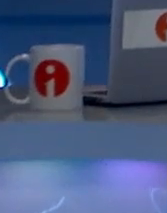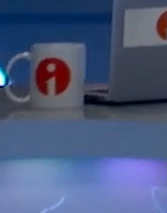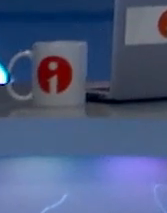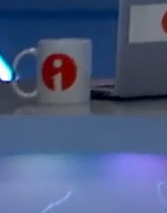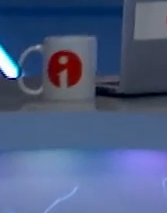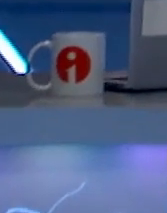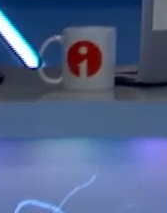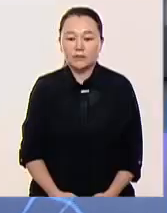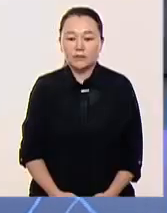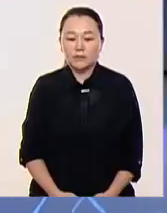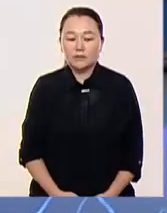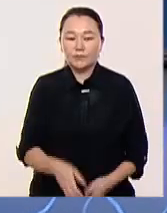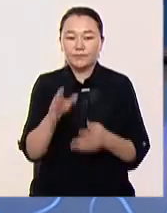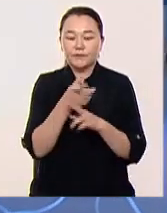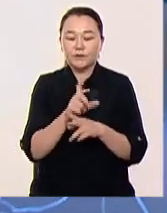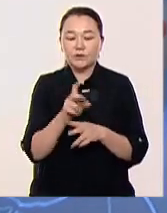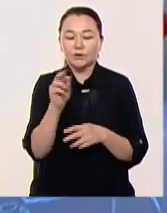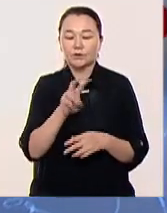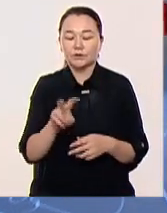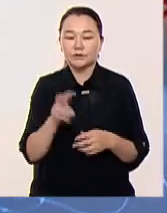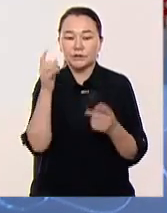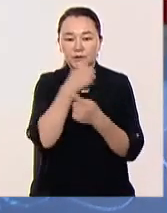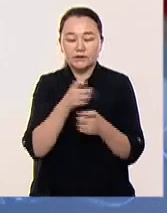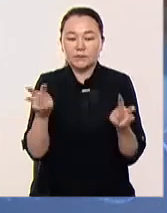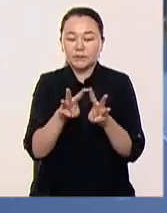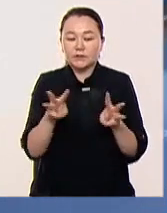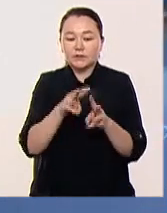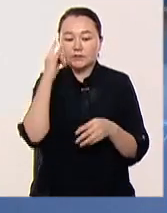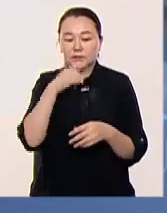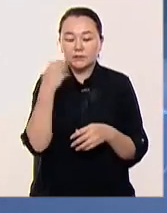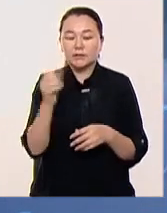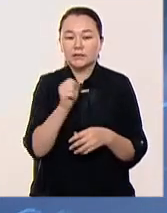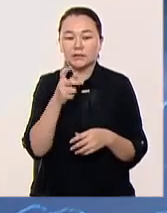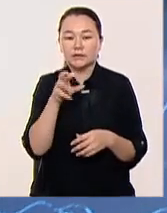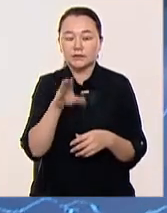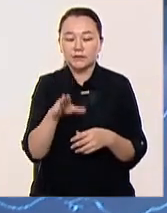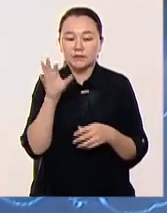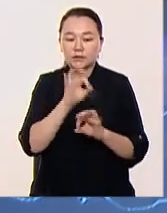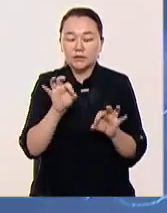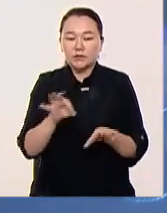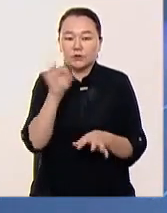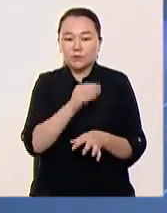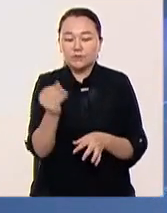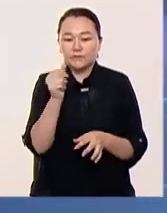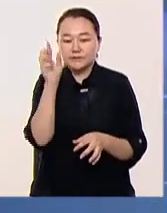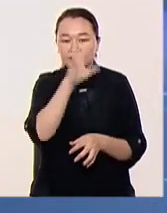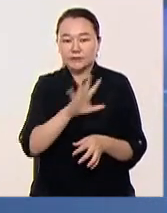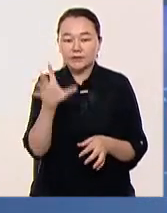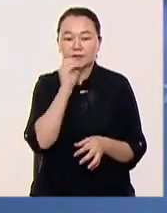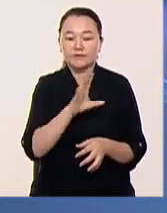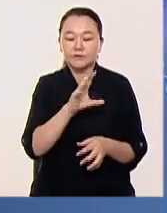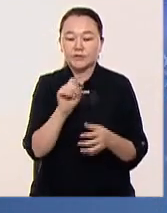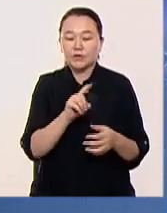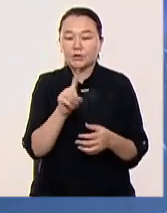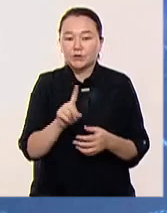Об искажении обменных курсов заявил премьер Казахстана Алихан Смаилов. Речь идет о валютах стран Евразийского